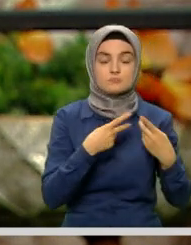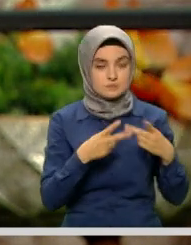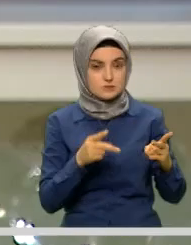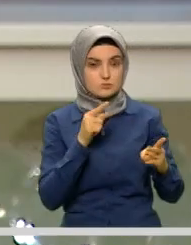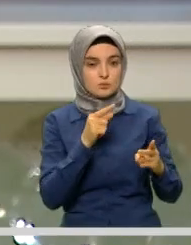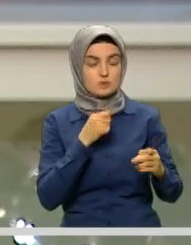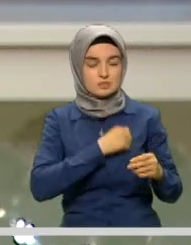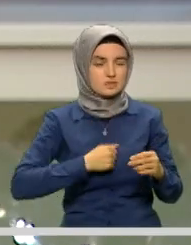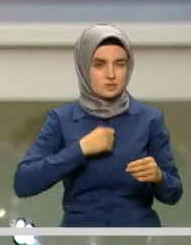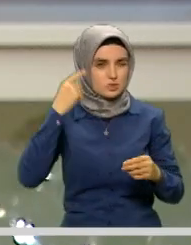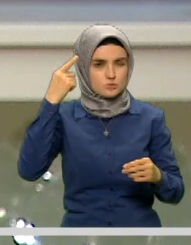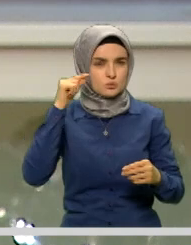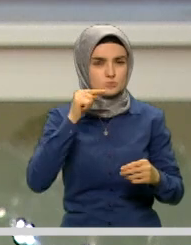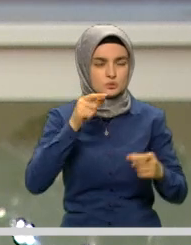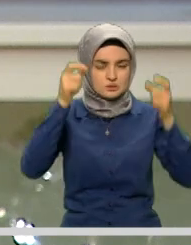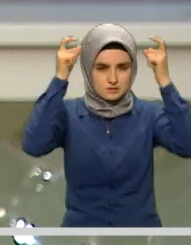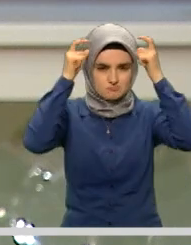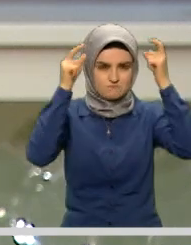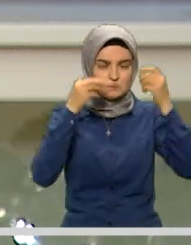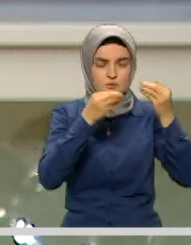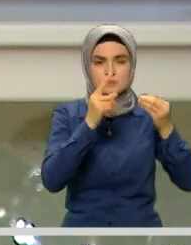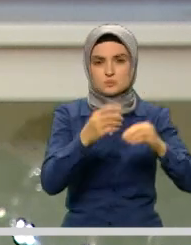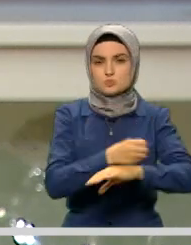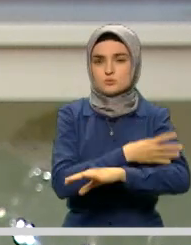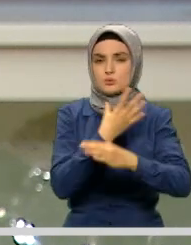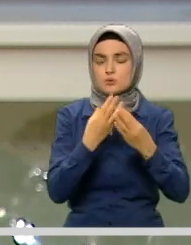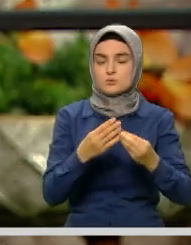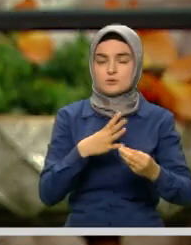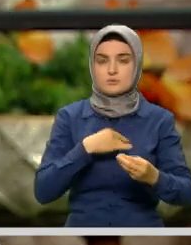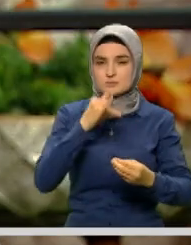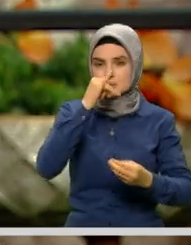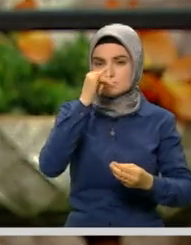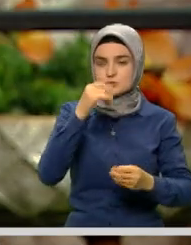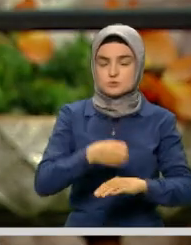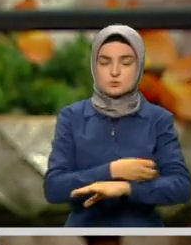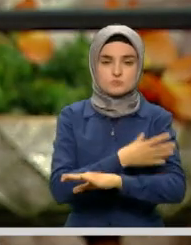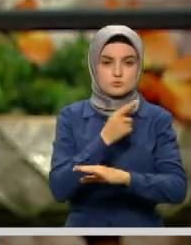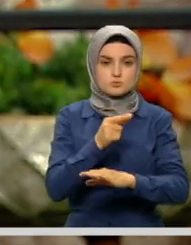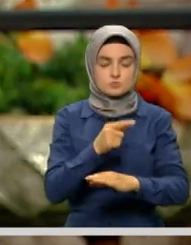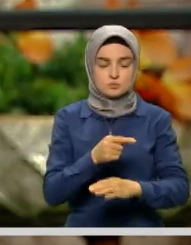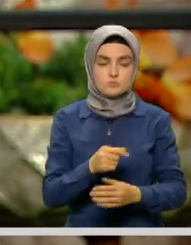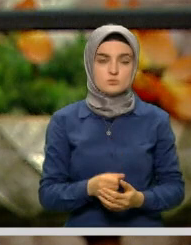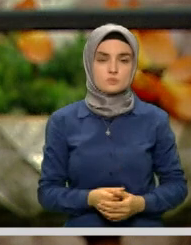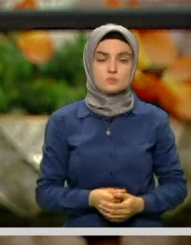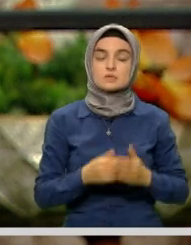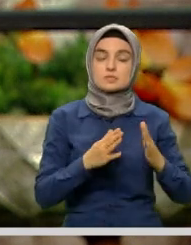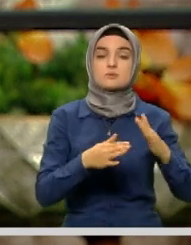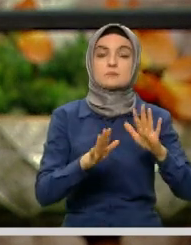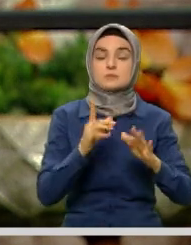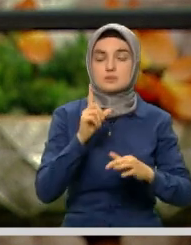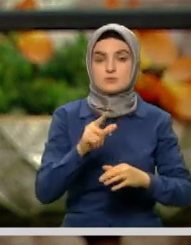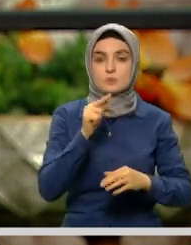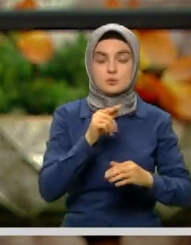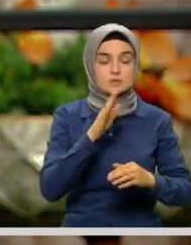kızacağını düşünüyoruz. Aslında bu da şeytanın verdiği bir duygu. Bu da bir kibir duygusu. Buna kapılmamak lazım. Yani o kişiye gidip